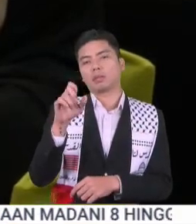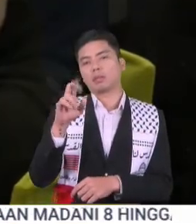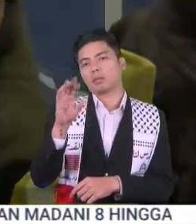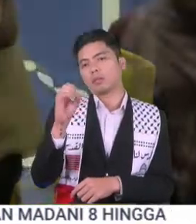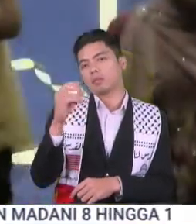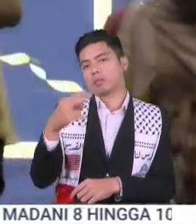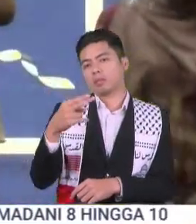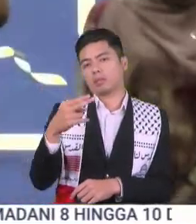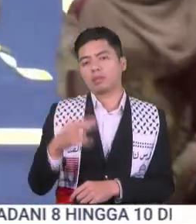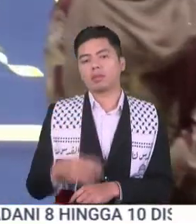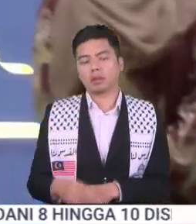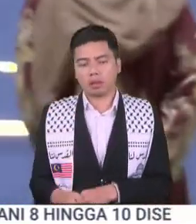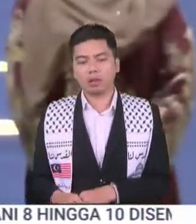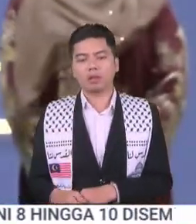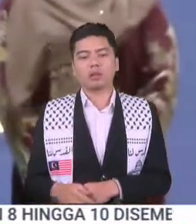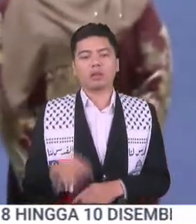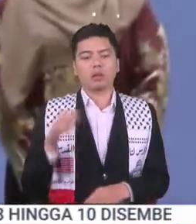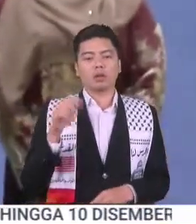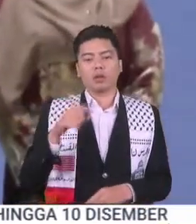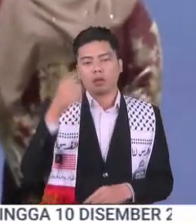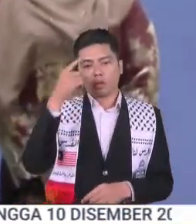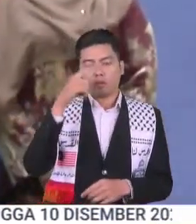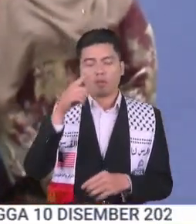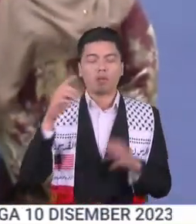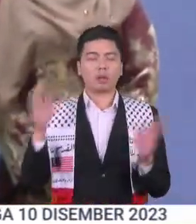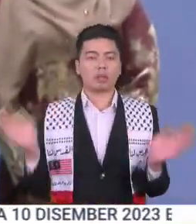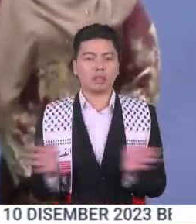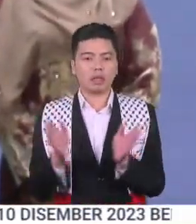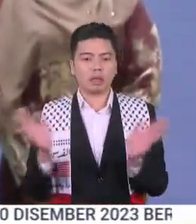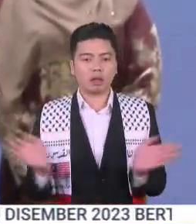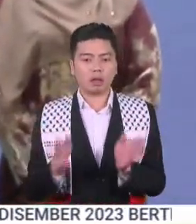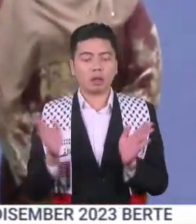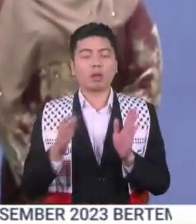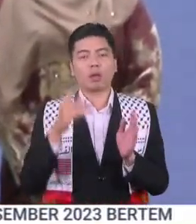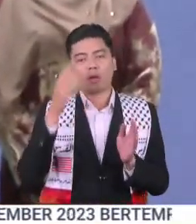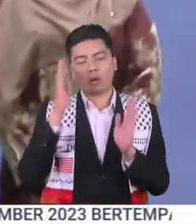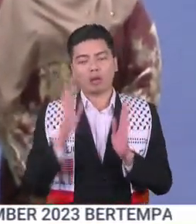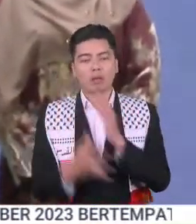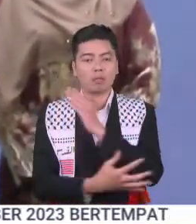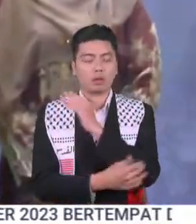disampaikan sebagai bukti usaha MAIM bantu asnaf berjaya mengubah kehidupan mereka.